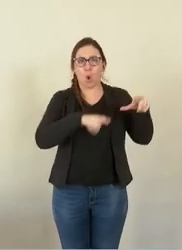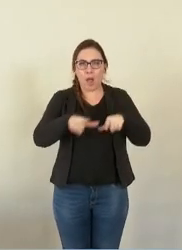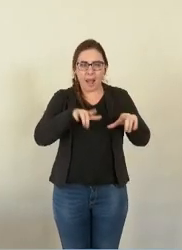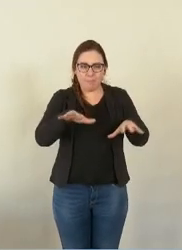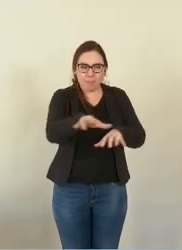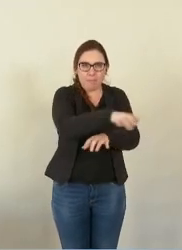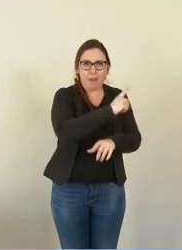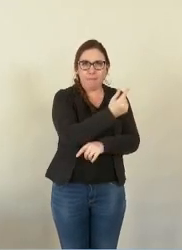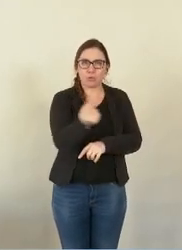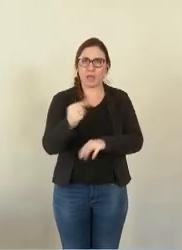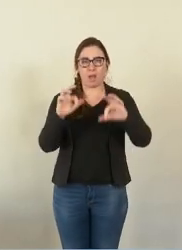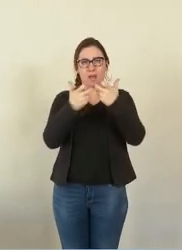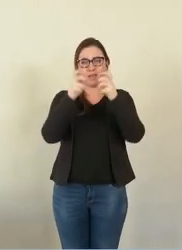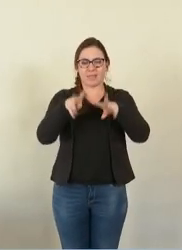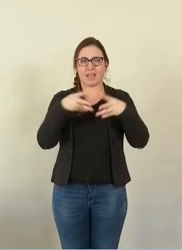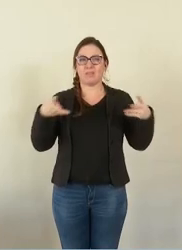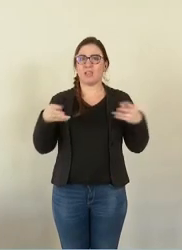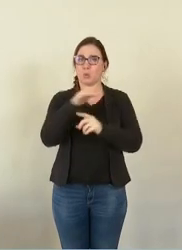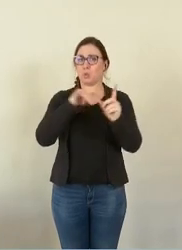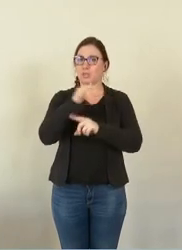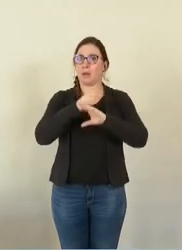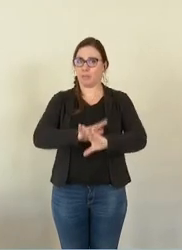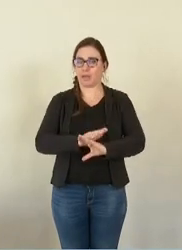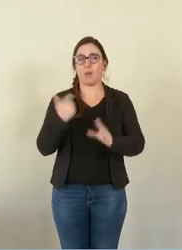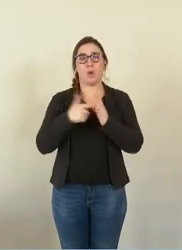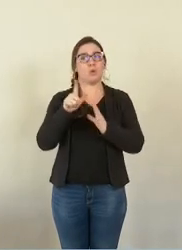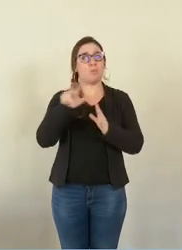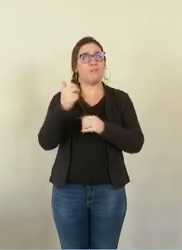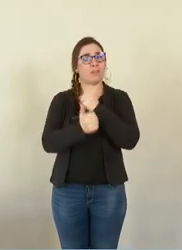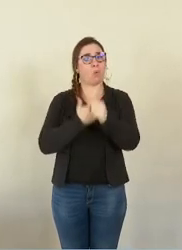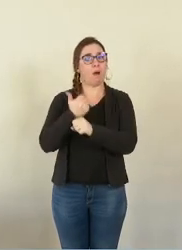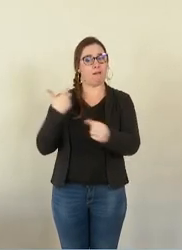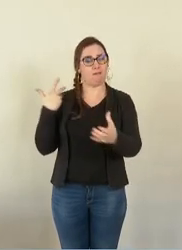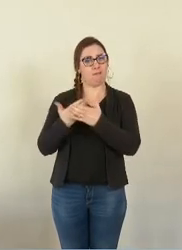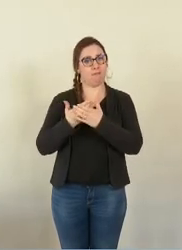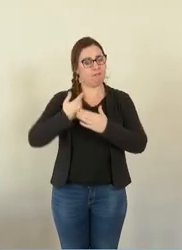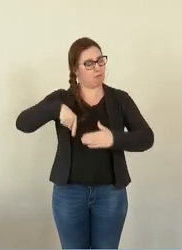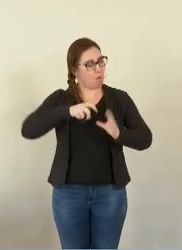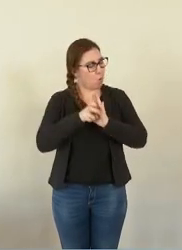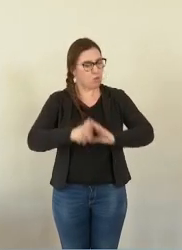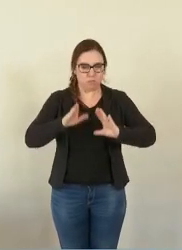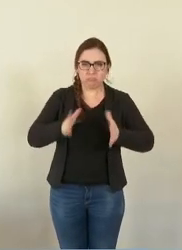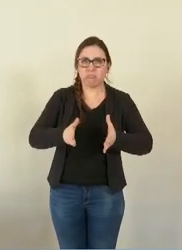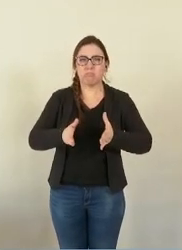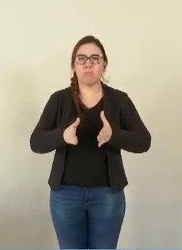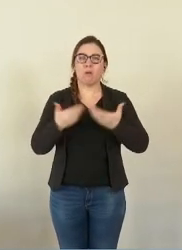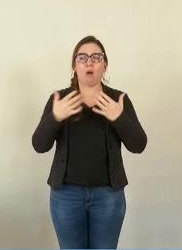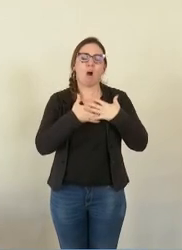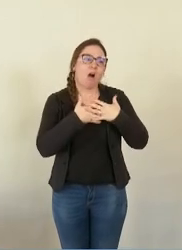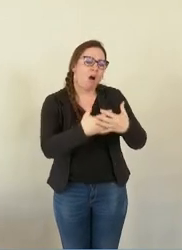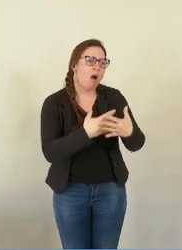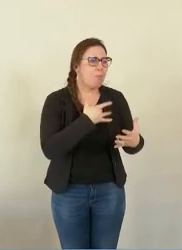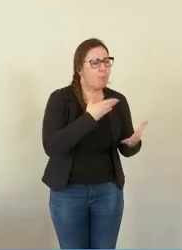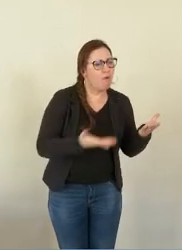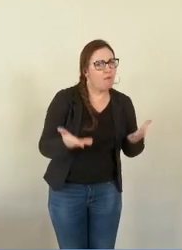déjà une forme de tarification sociale en 2023 nous avons fait le choix à Grenoble de sor stir de la logique de charité et de